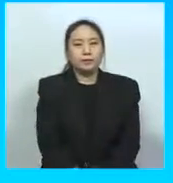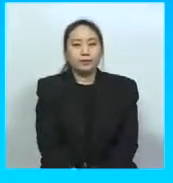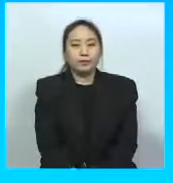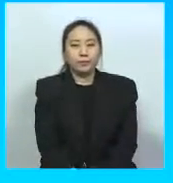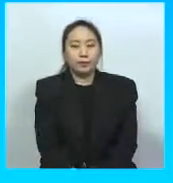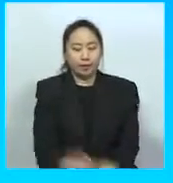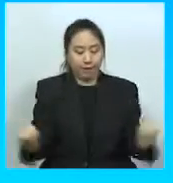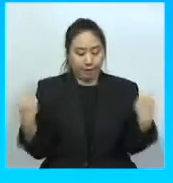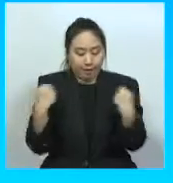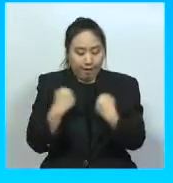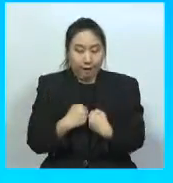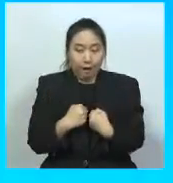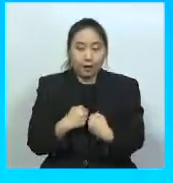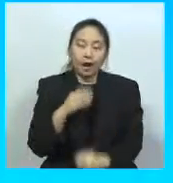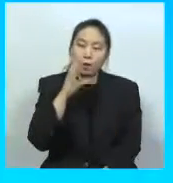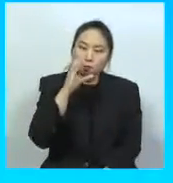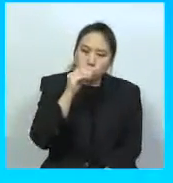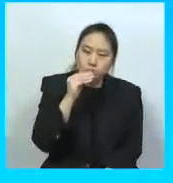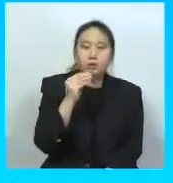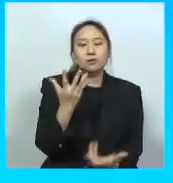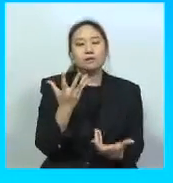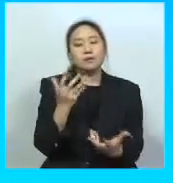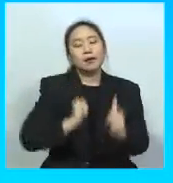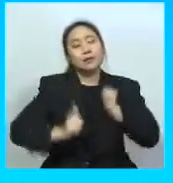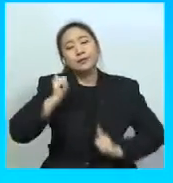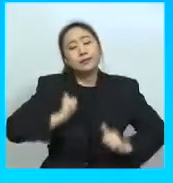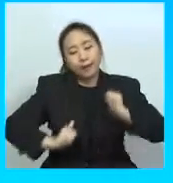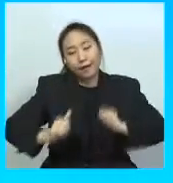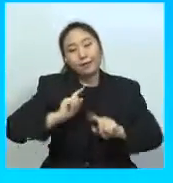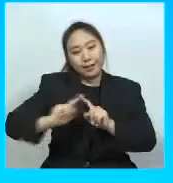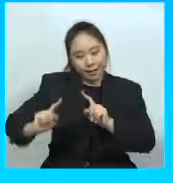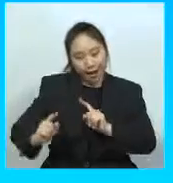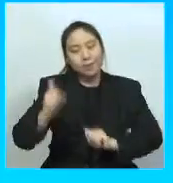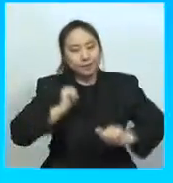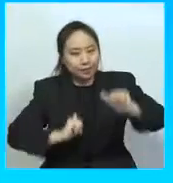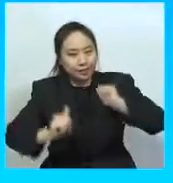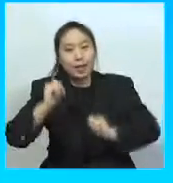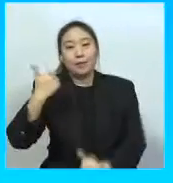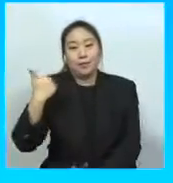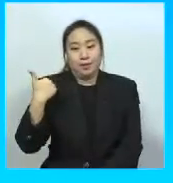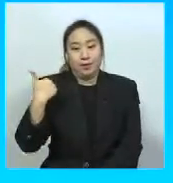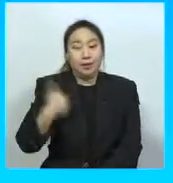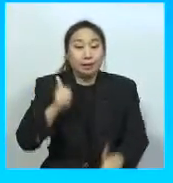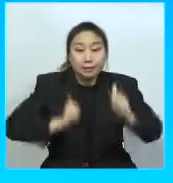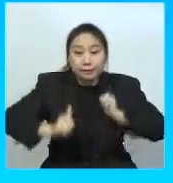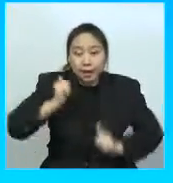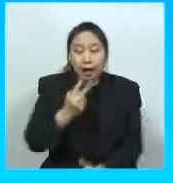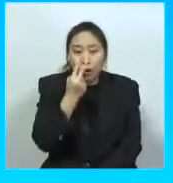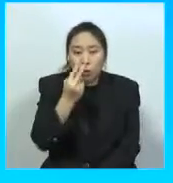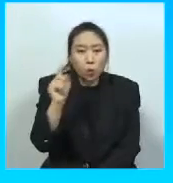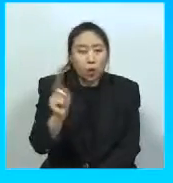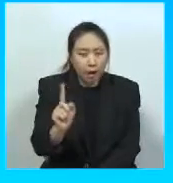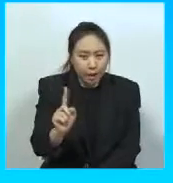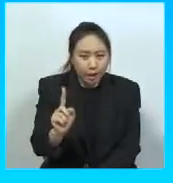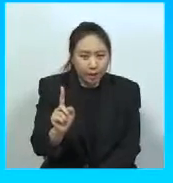ะการแต่งกายภาษาพูดเนี่ยแล้วก็นำการแสดงแบบนี้มาให้ชมกันนะคะการแสดงที่เขานำมาให้ชมก็คือตำน